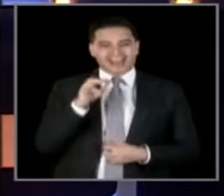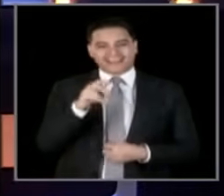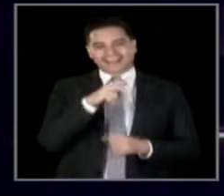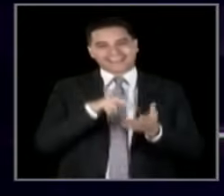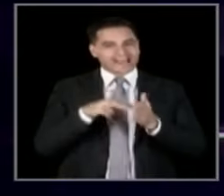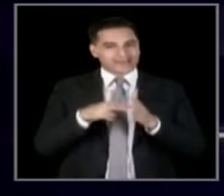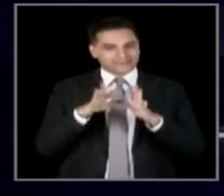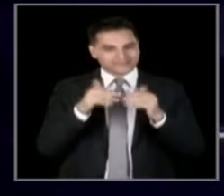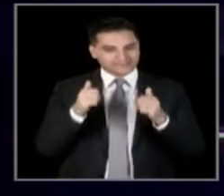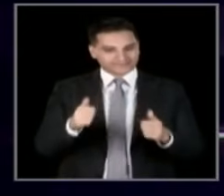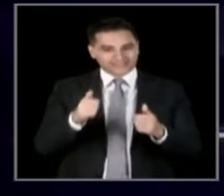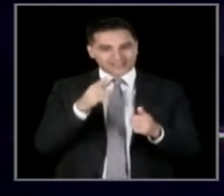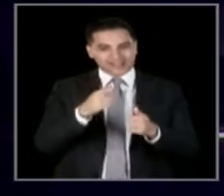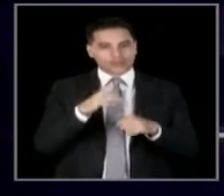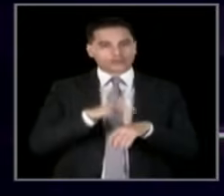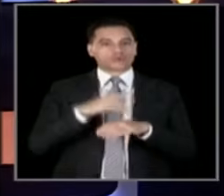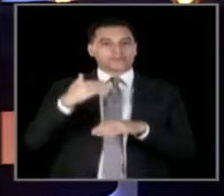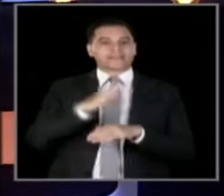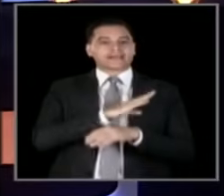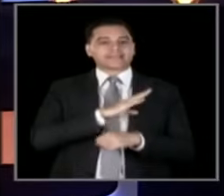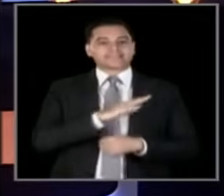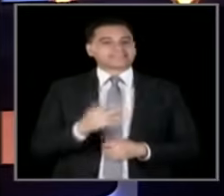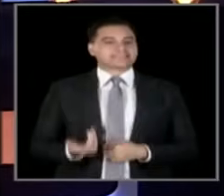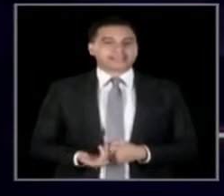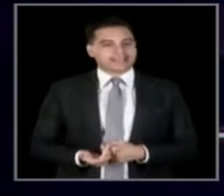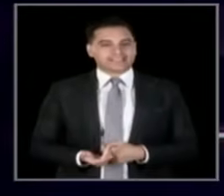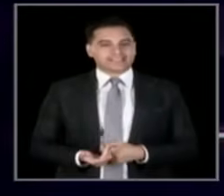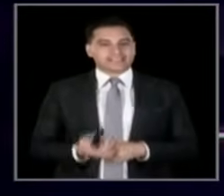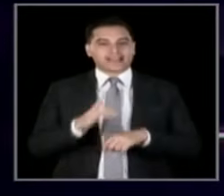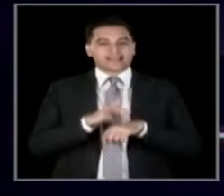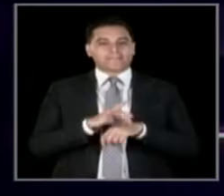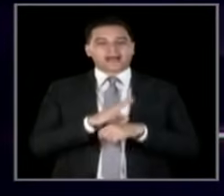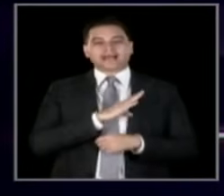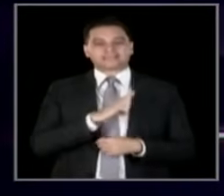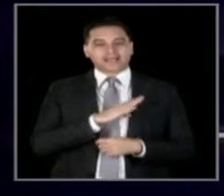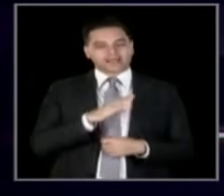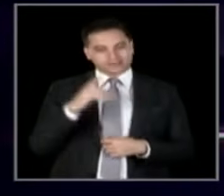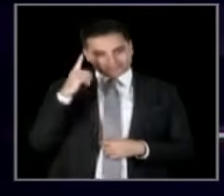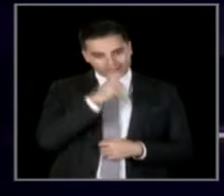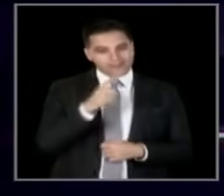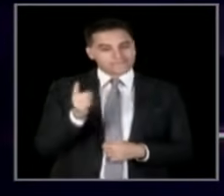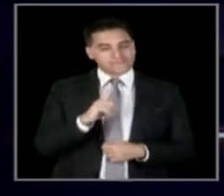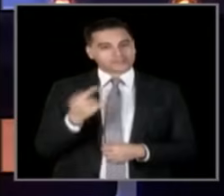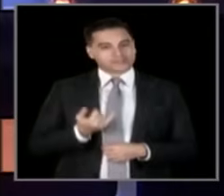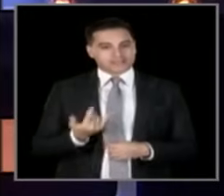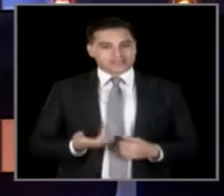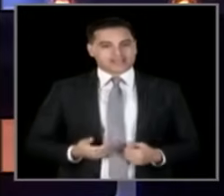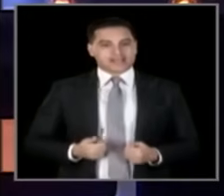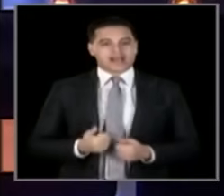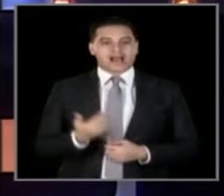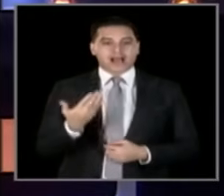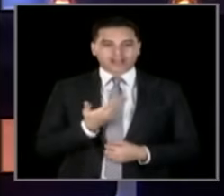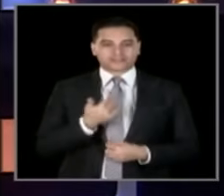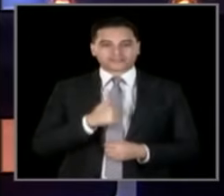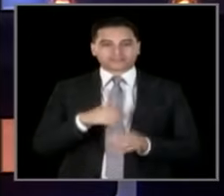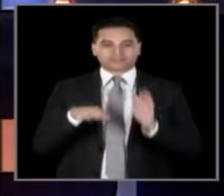الحمد لله. مرة هتخش طب عسكري ازاي؟ طب عسكري مرة واحدة؟ اشمعنى عسكري؟ عشان في